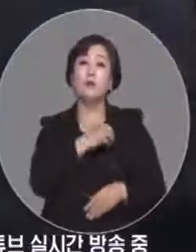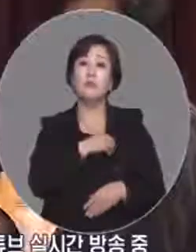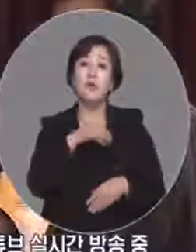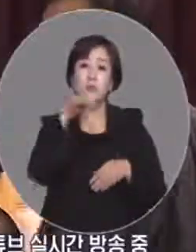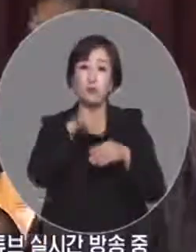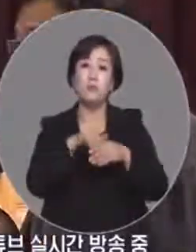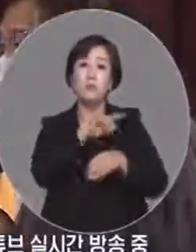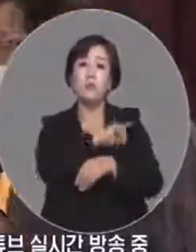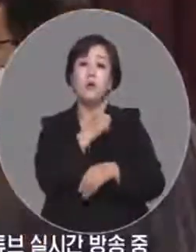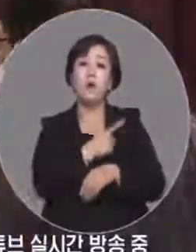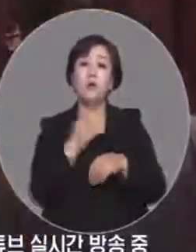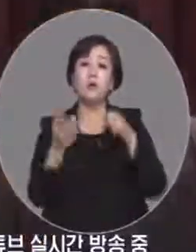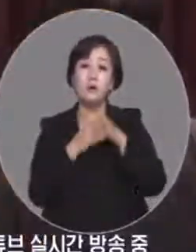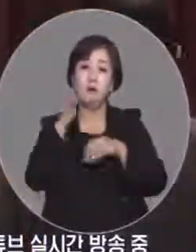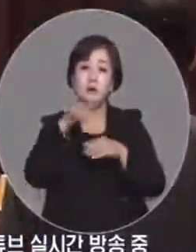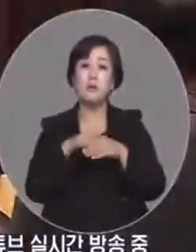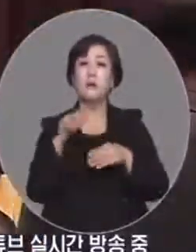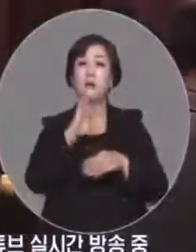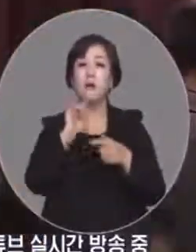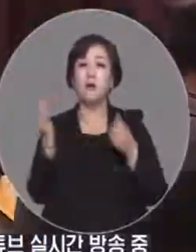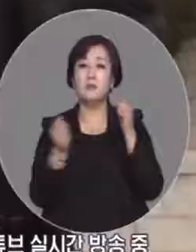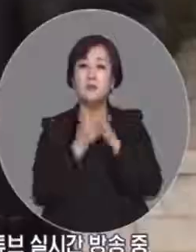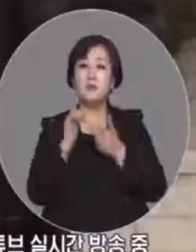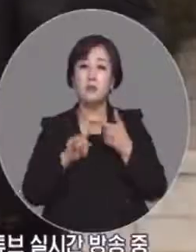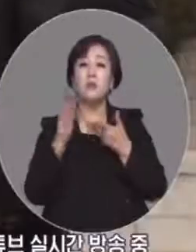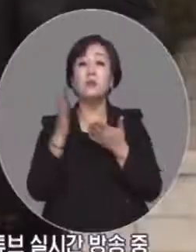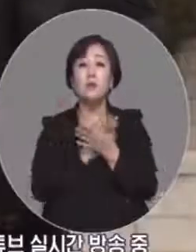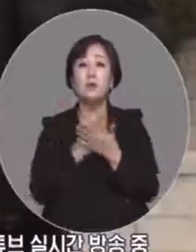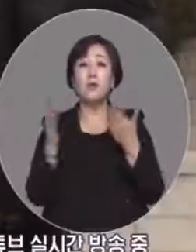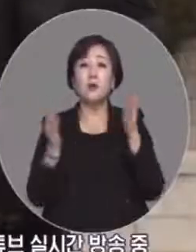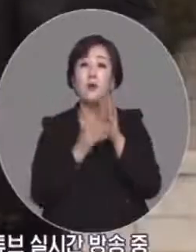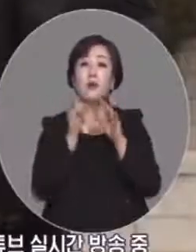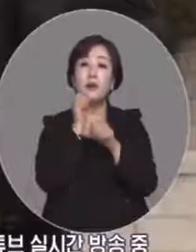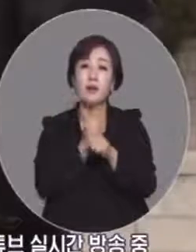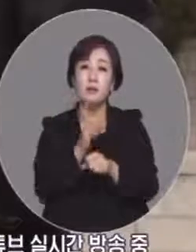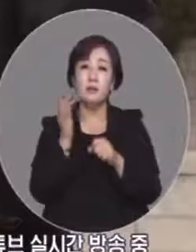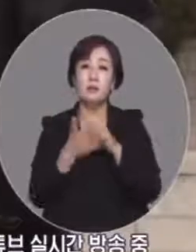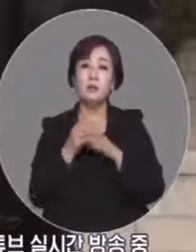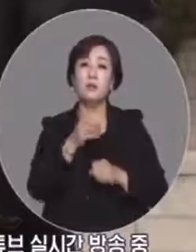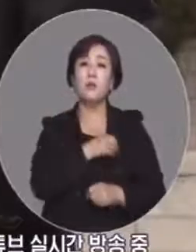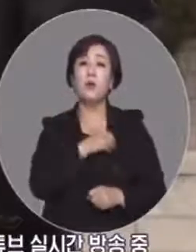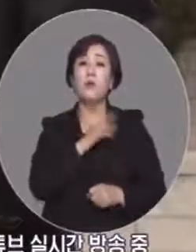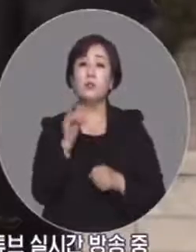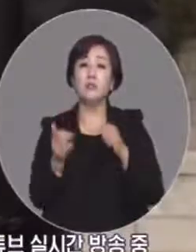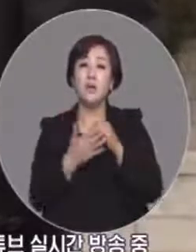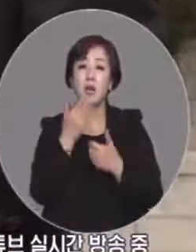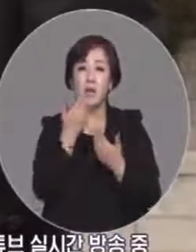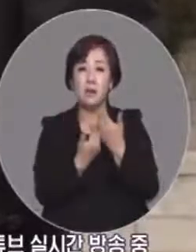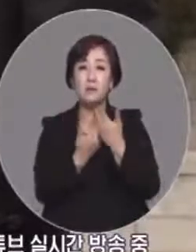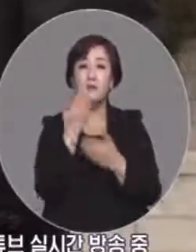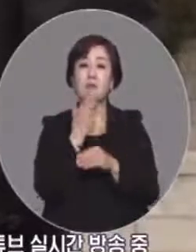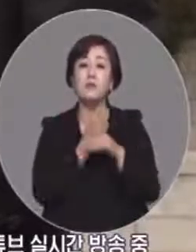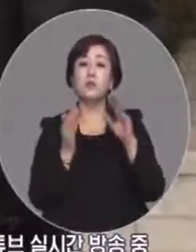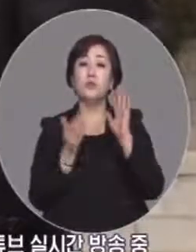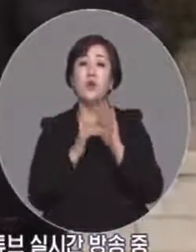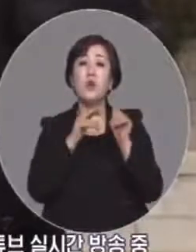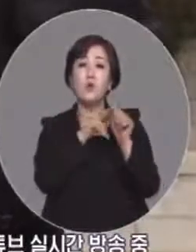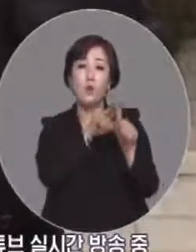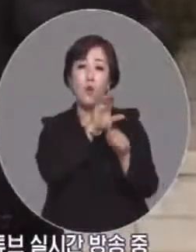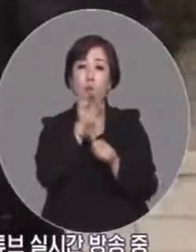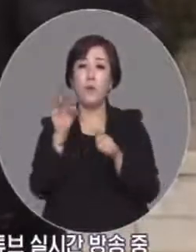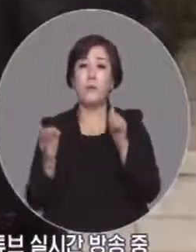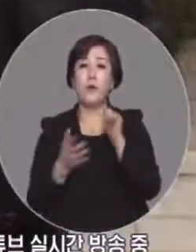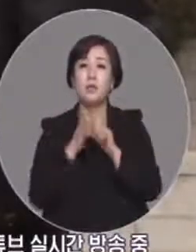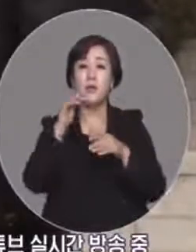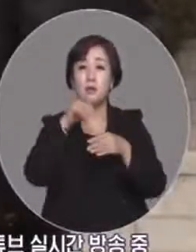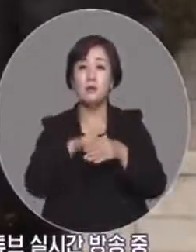통해 구성될 가능성이 짙어졌습니다. 특별위원수를 놓고 한 차례 신경전을 벌였던 각 후보 진영은 선거인단 구성을